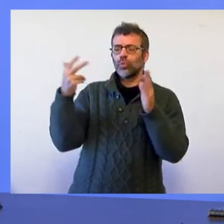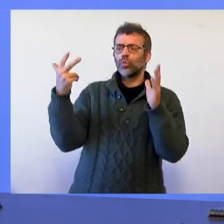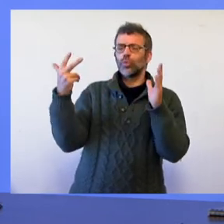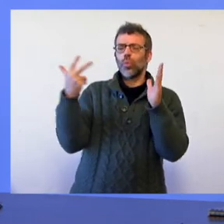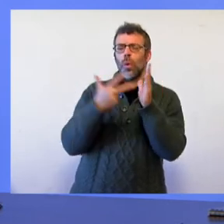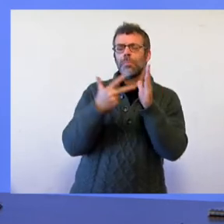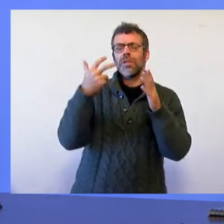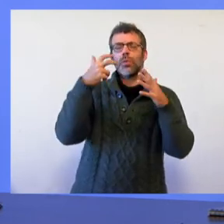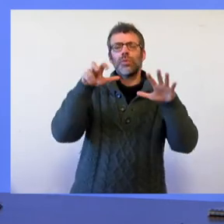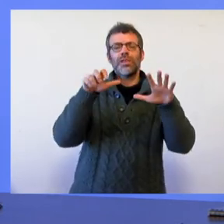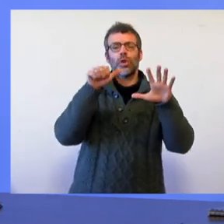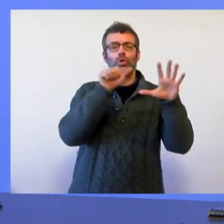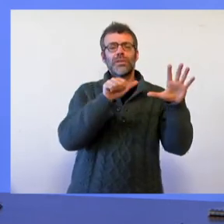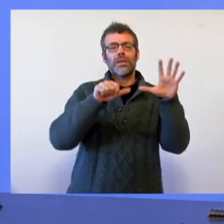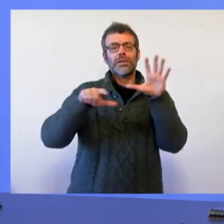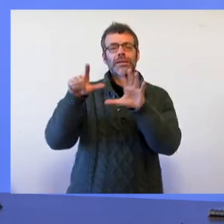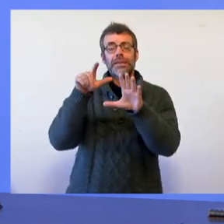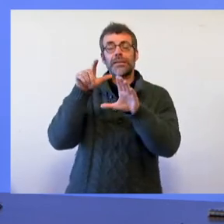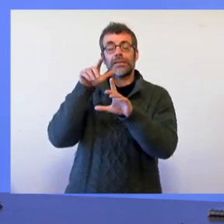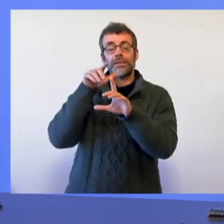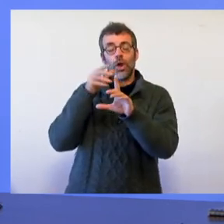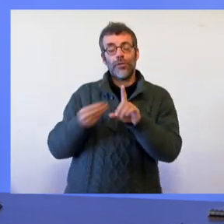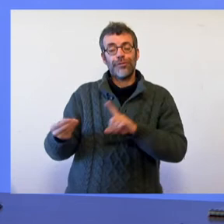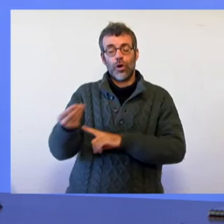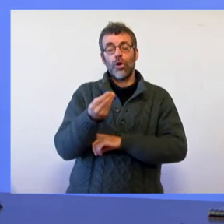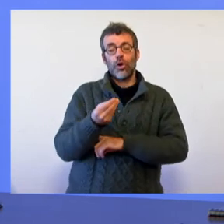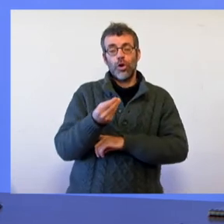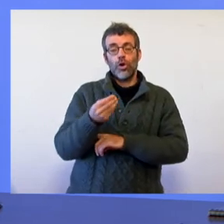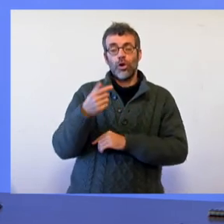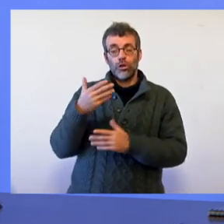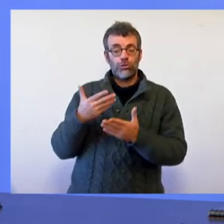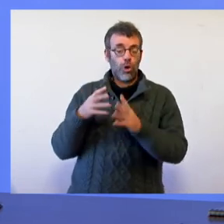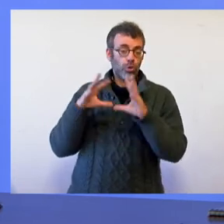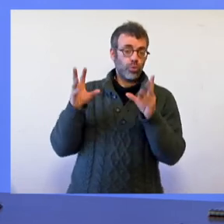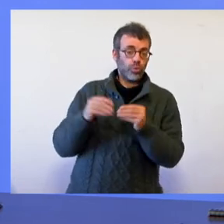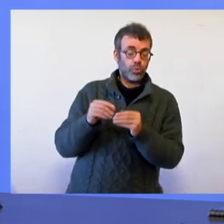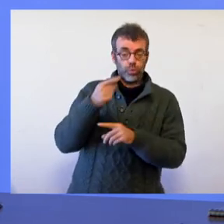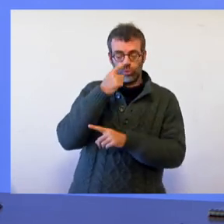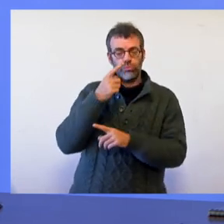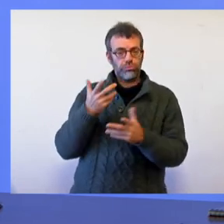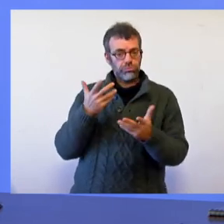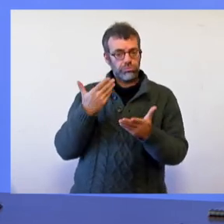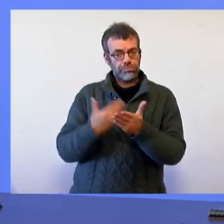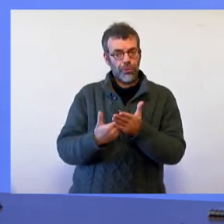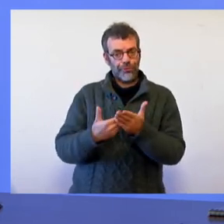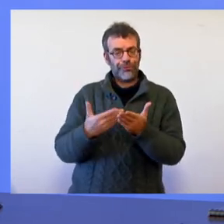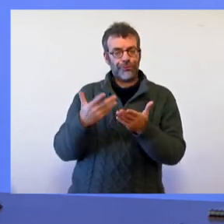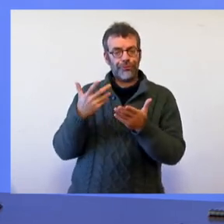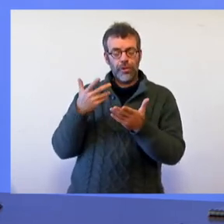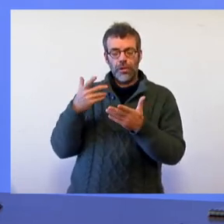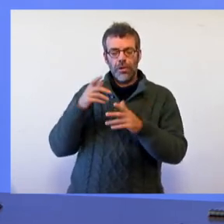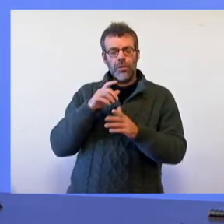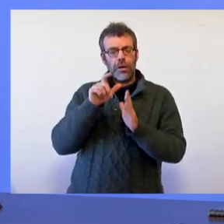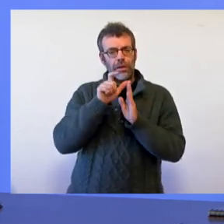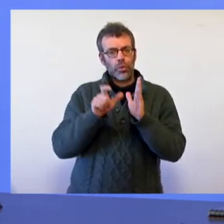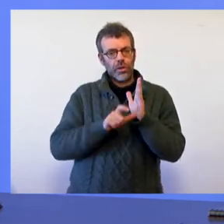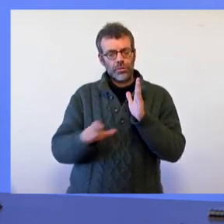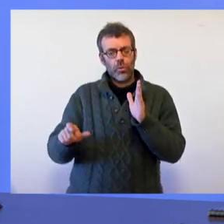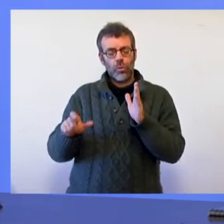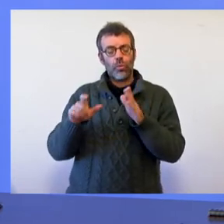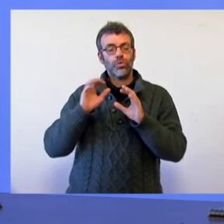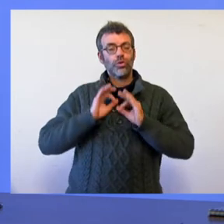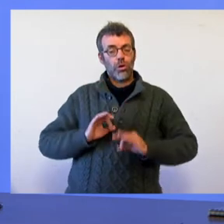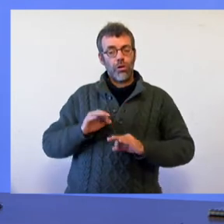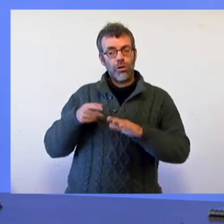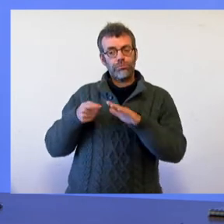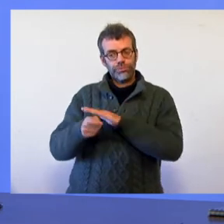ça montre aussi ce rôle social et l'aide alimentaire que peut apporter la restauration scolaire.